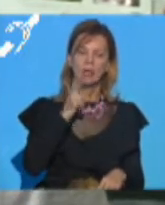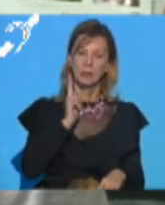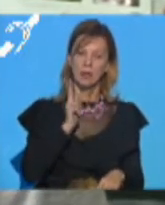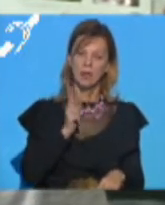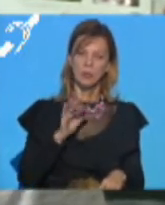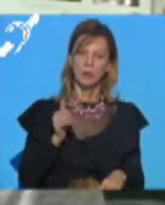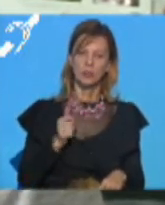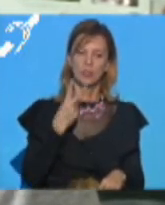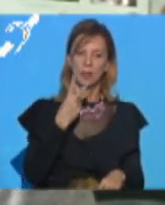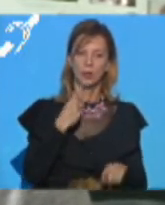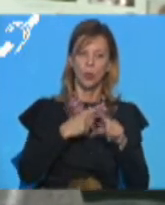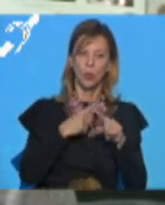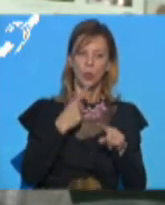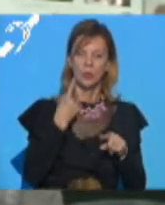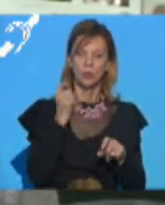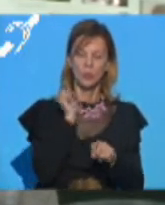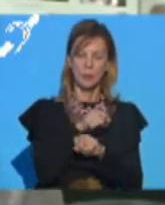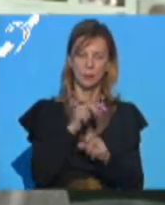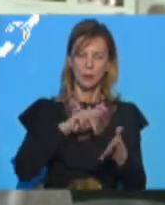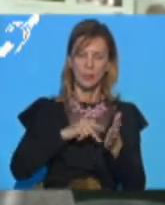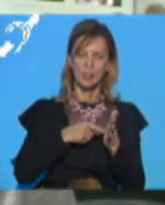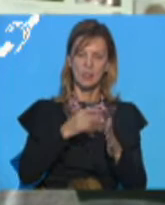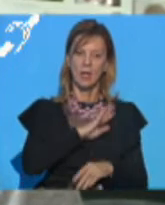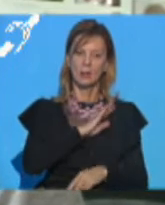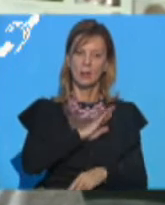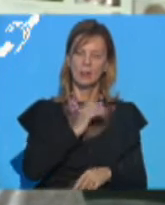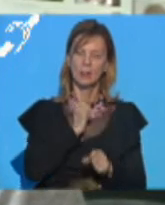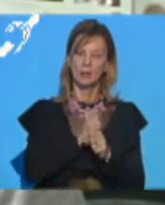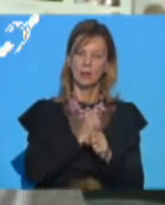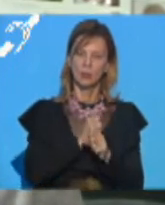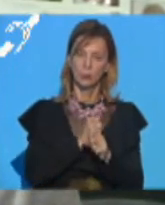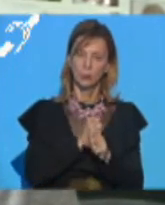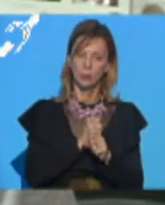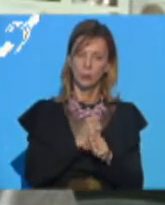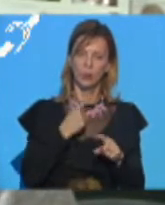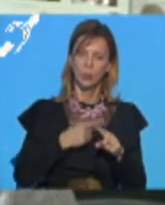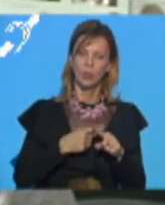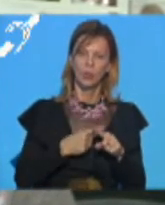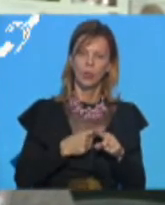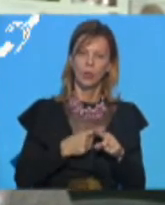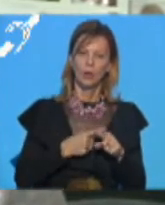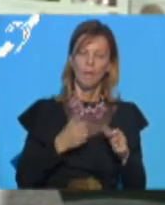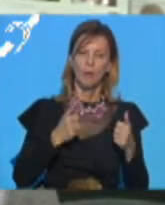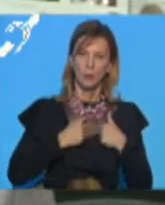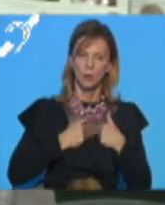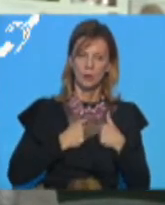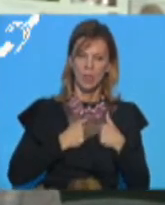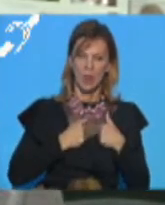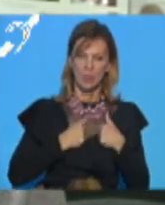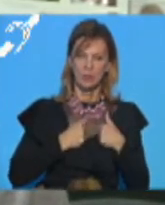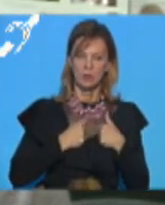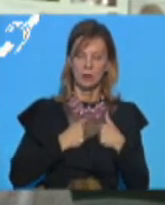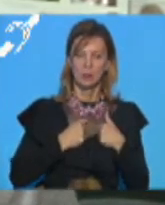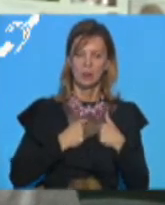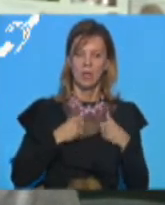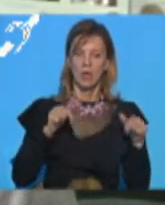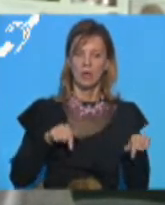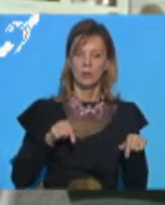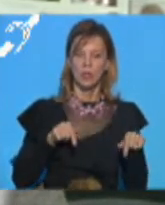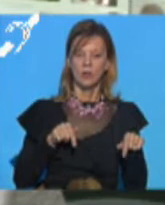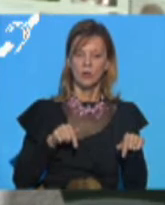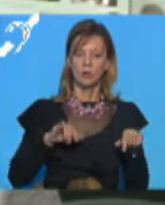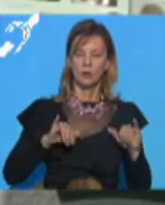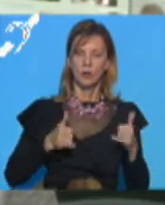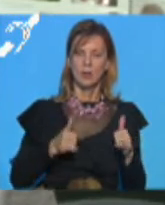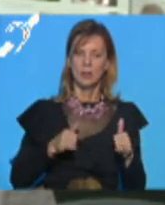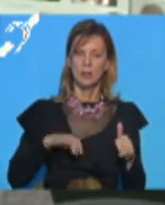căruia, de 2 ori pe săptămână, organizăm ateliere de lucru susținute cu ajutorul voluntarilor. Același lucru se întâmplă